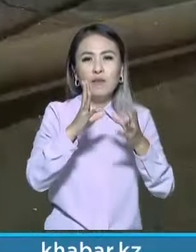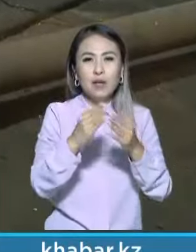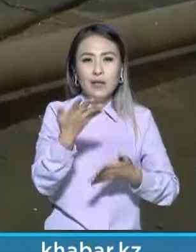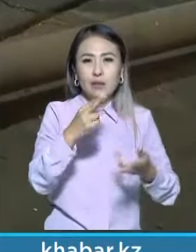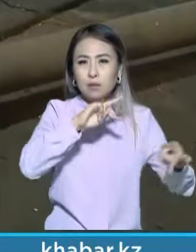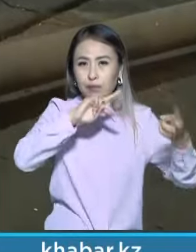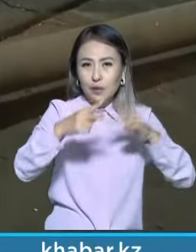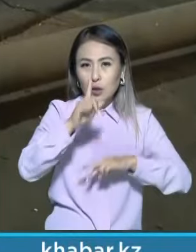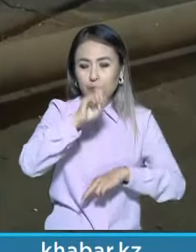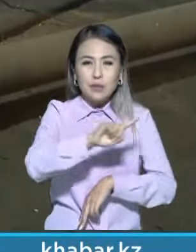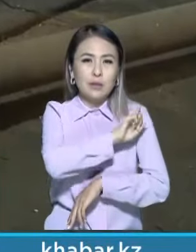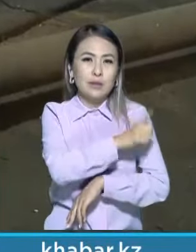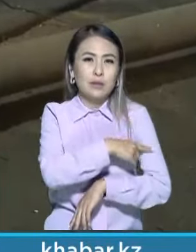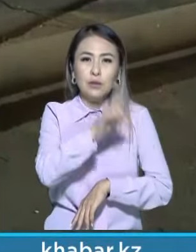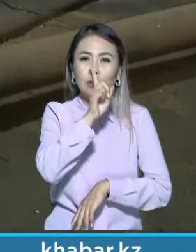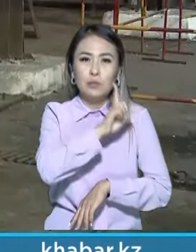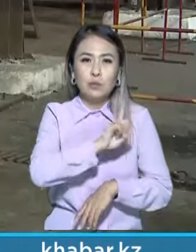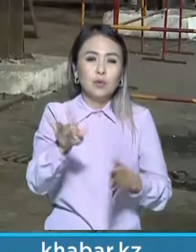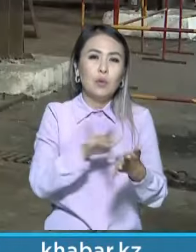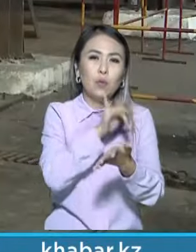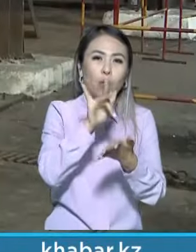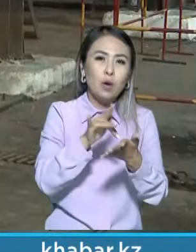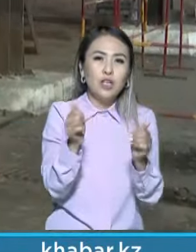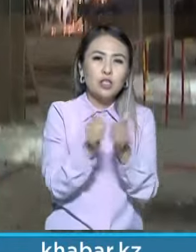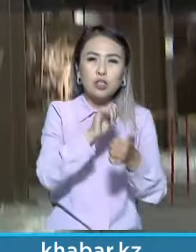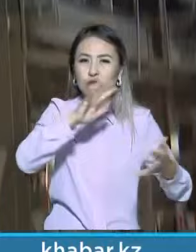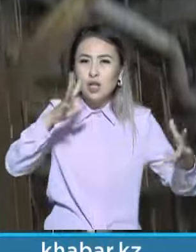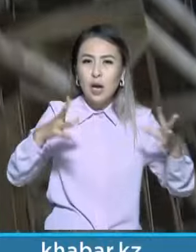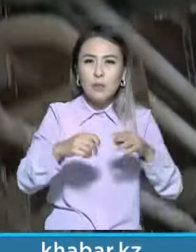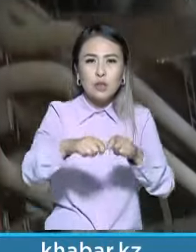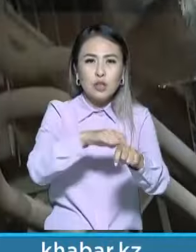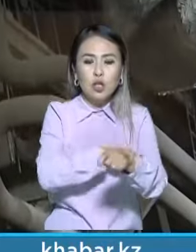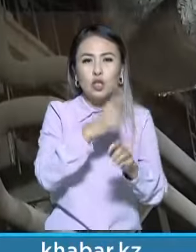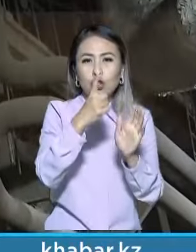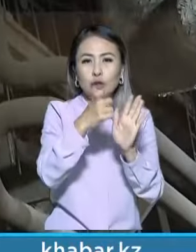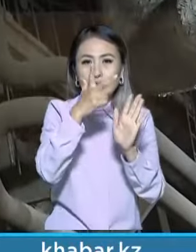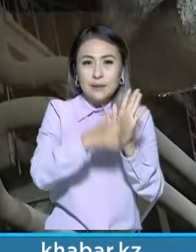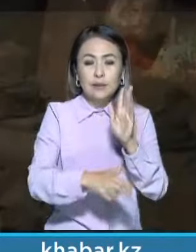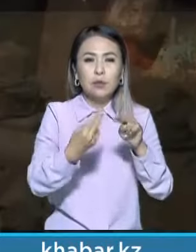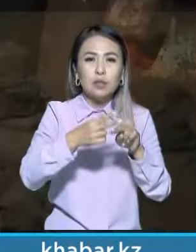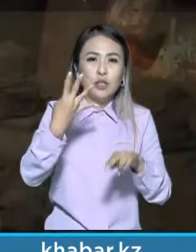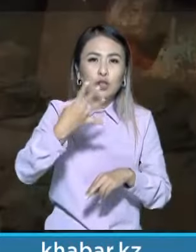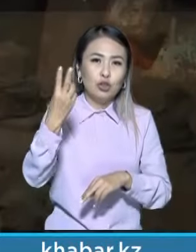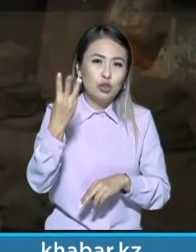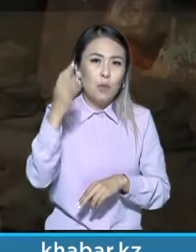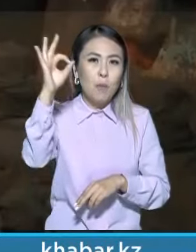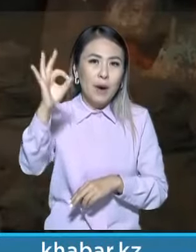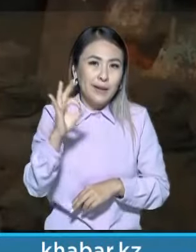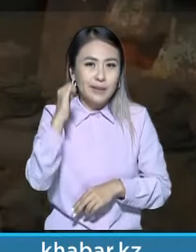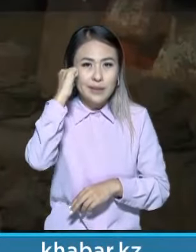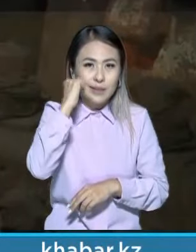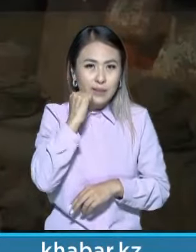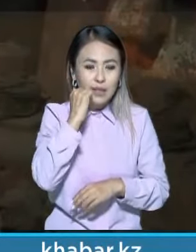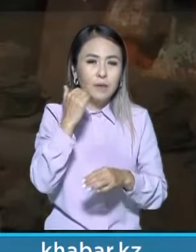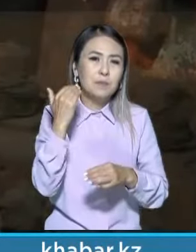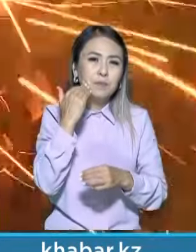отырмаса, қуаты жетпейді. Қаладағы жылу желілерінің жалпы ұзындығы 180 шақырымнан асады, соның 43% ескірген. Бұған дейін